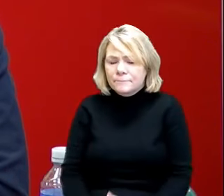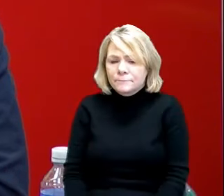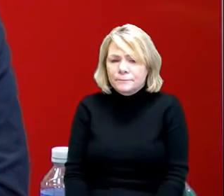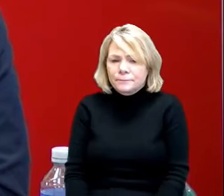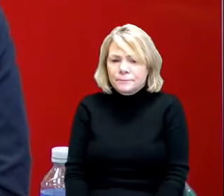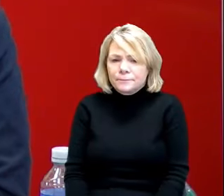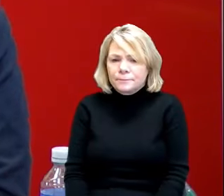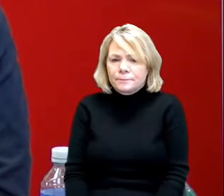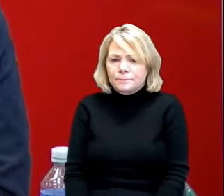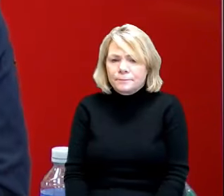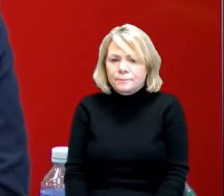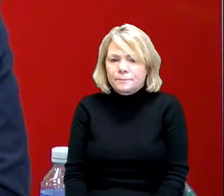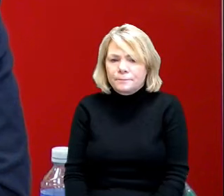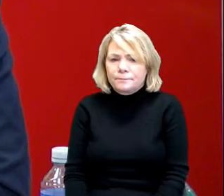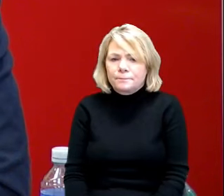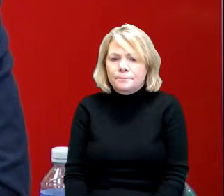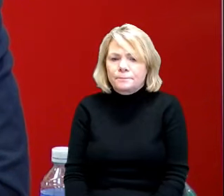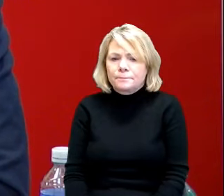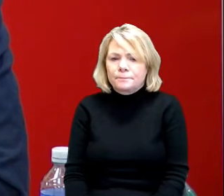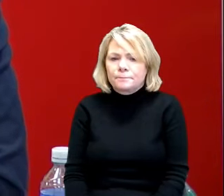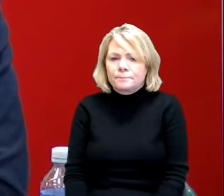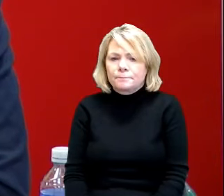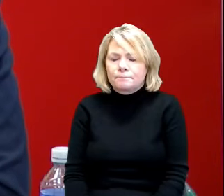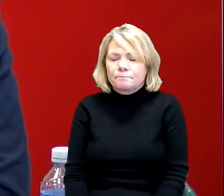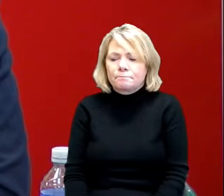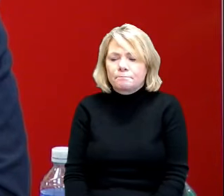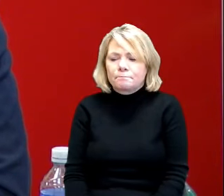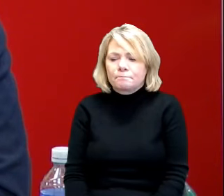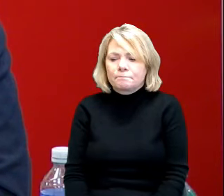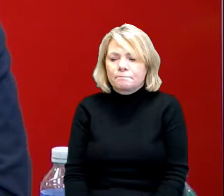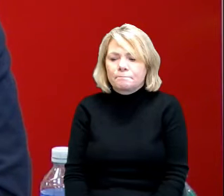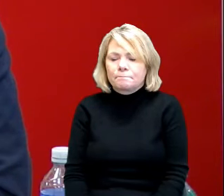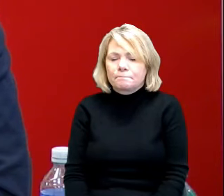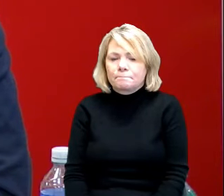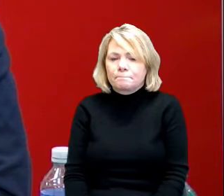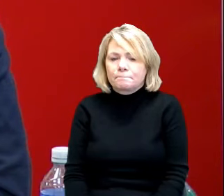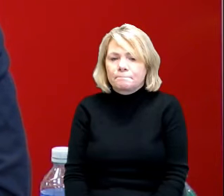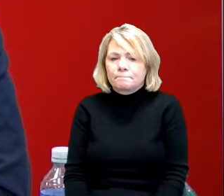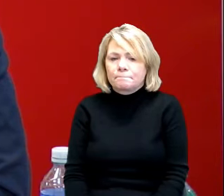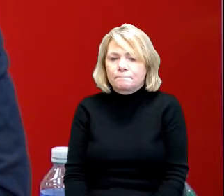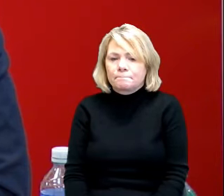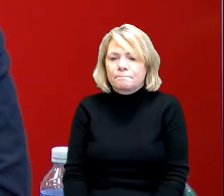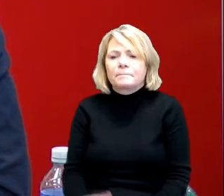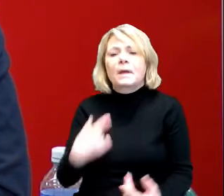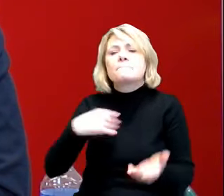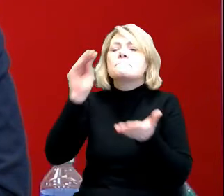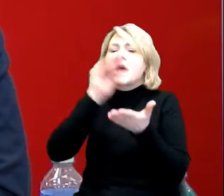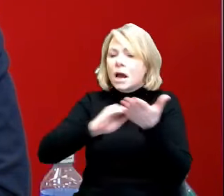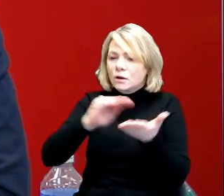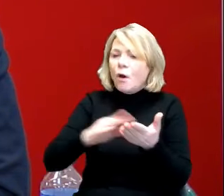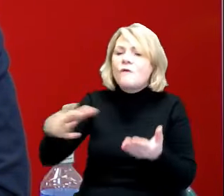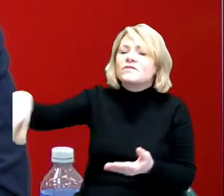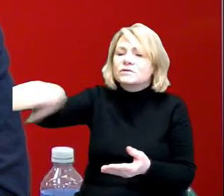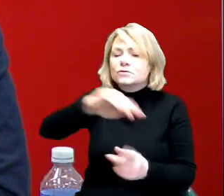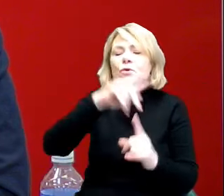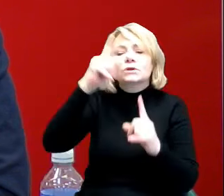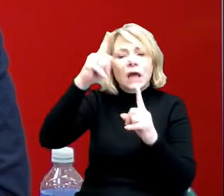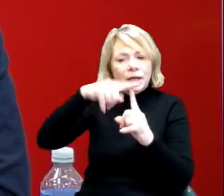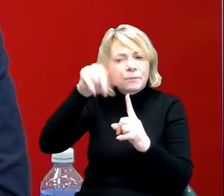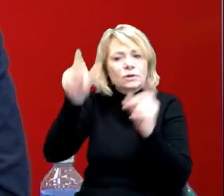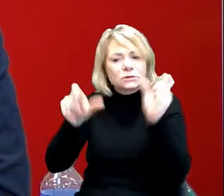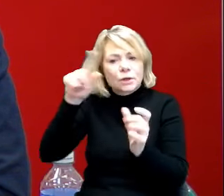valanda neužsiskaitytų taip toks komentaras tai dar skii jūsų klausiu visų tarybos narių einame į pertrauką